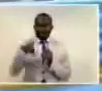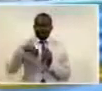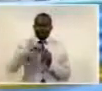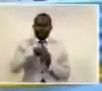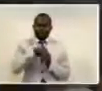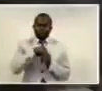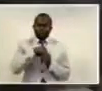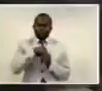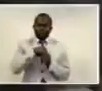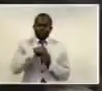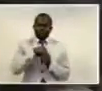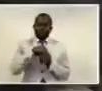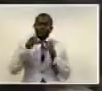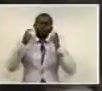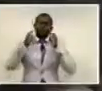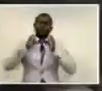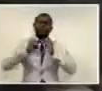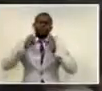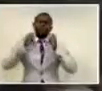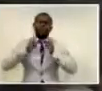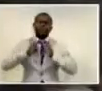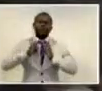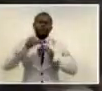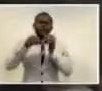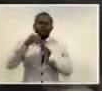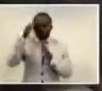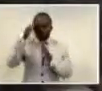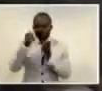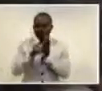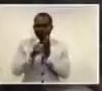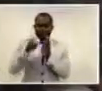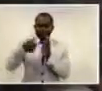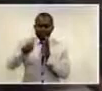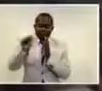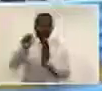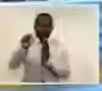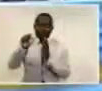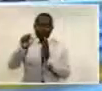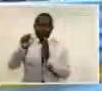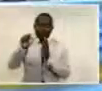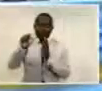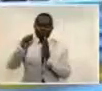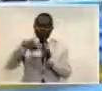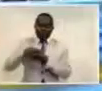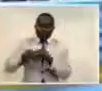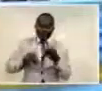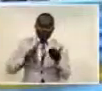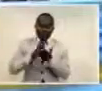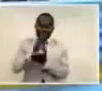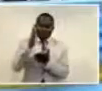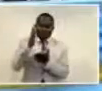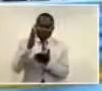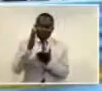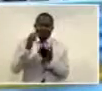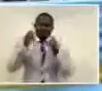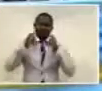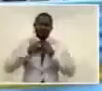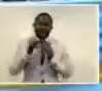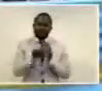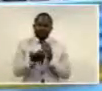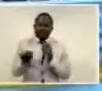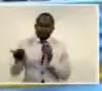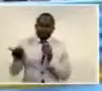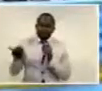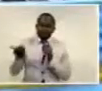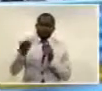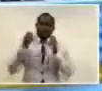Nagezeyo. Sasa meya ako hapa najua shida yako hiyo. Yes nageze no mu burenganzira bw'abana mu murenge.